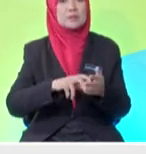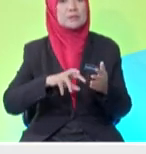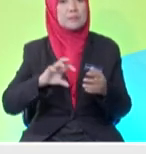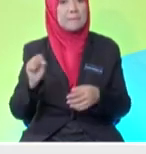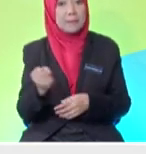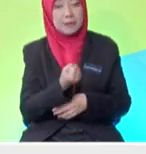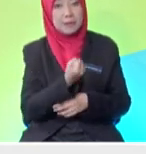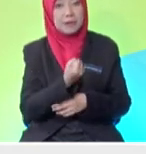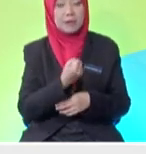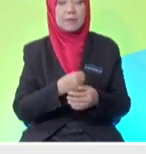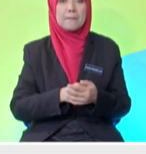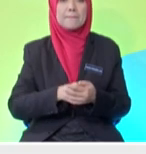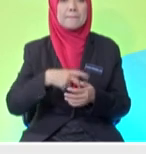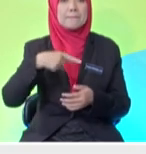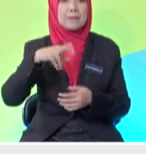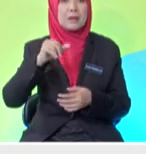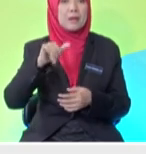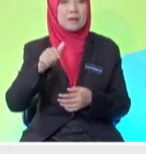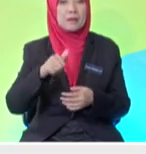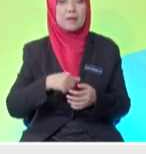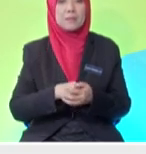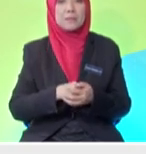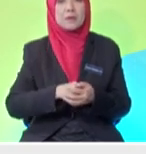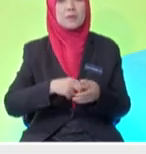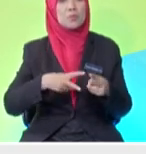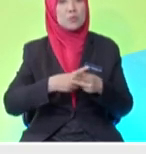set playa set pemutase